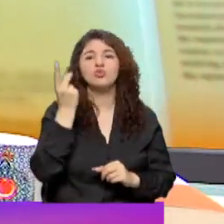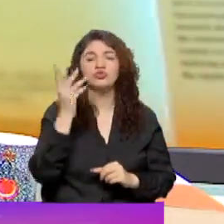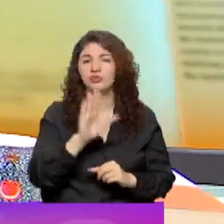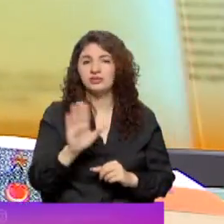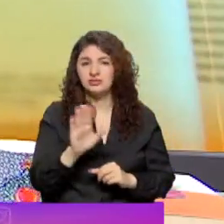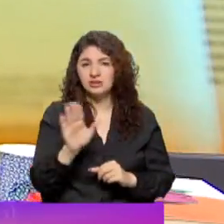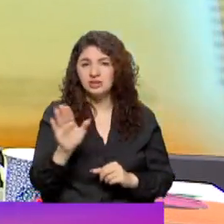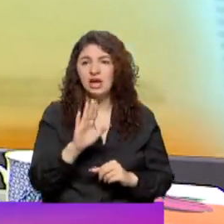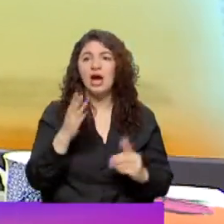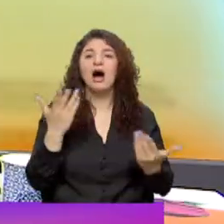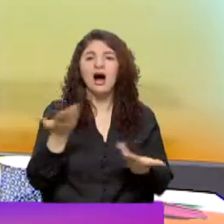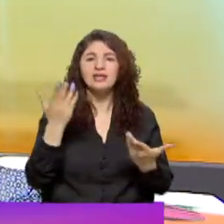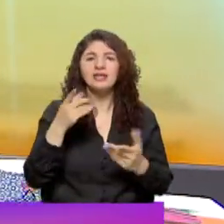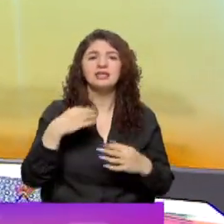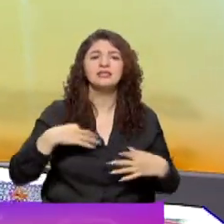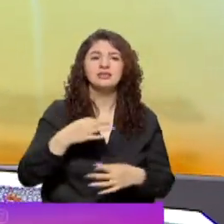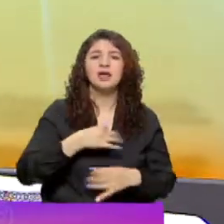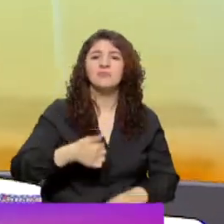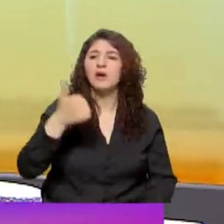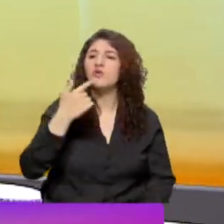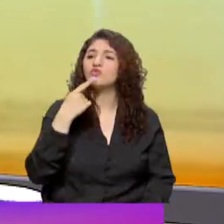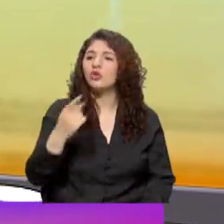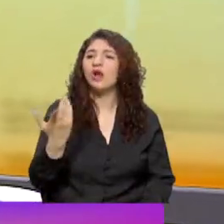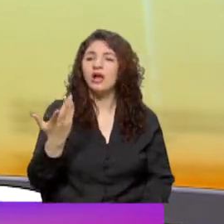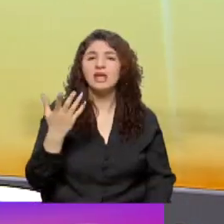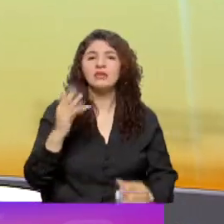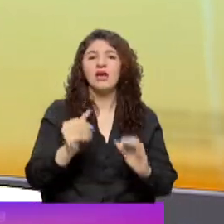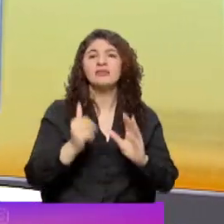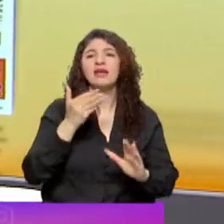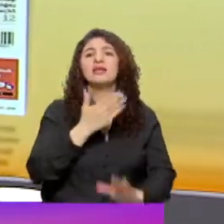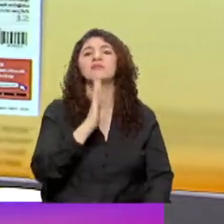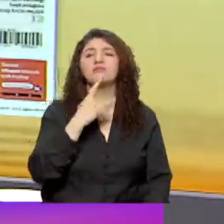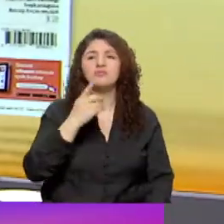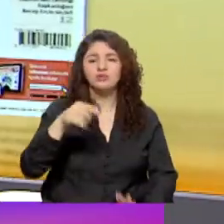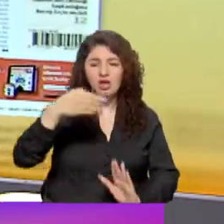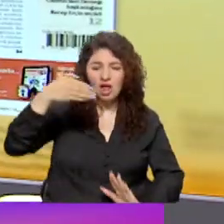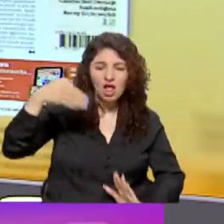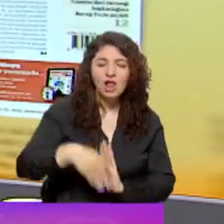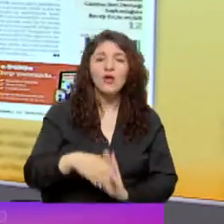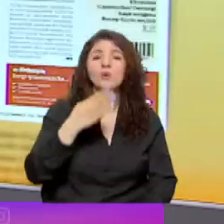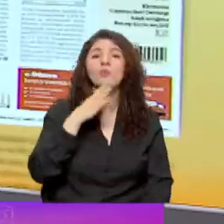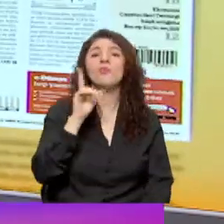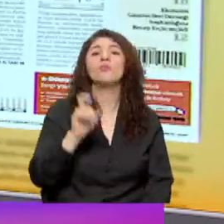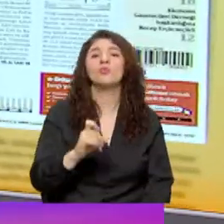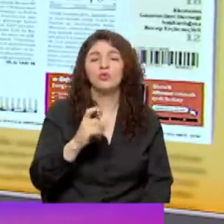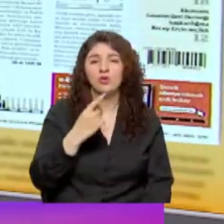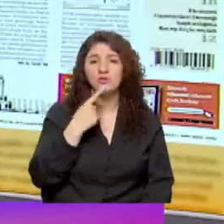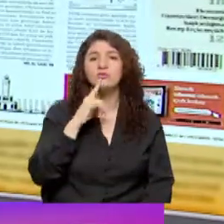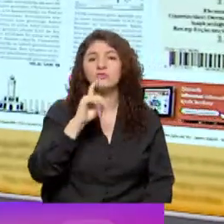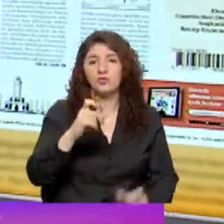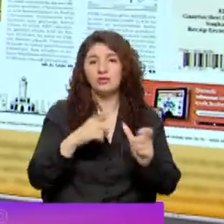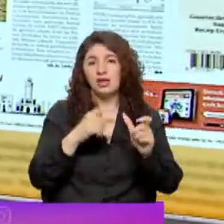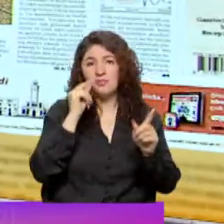kimse unutmasın Hani Sayın Bakan söylüyordu artık daha geriye gitmez diye dibi yok mu bunu diyor Serkan Bey